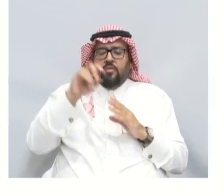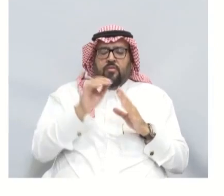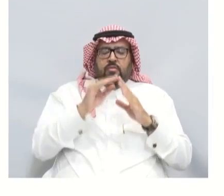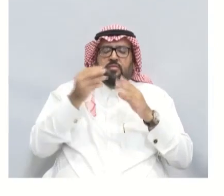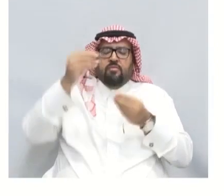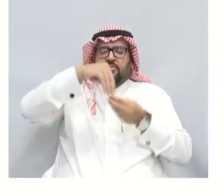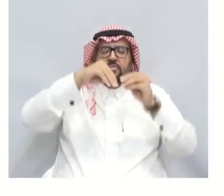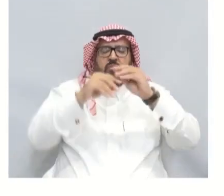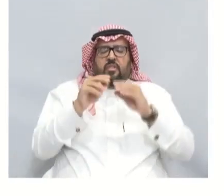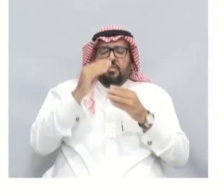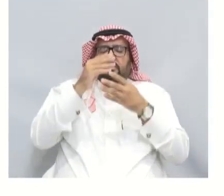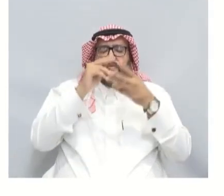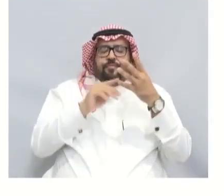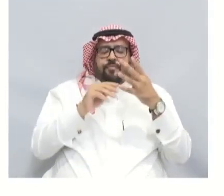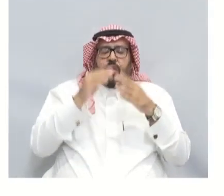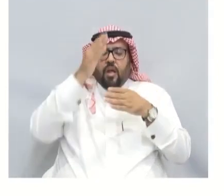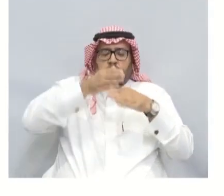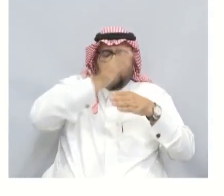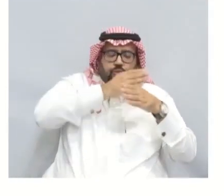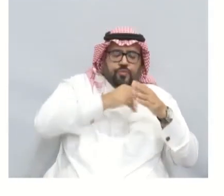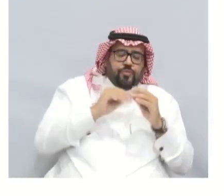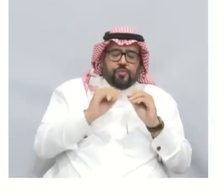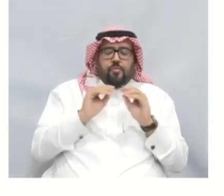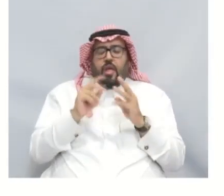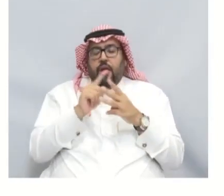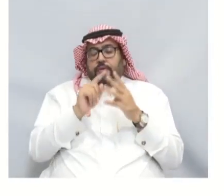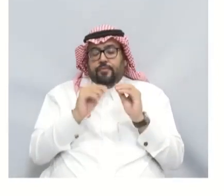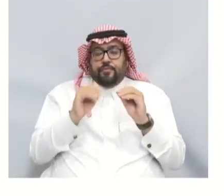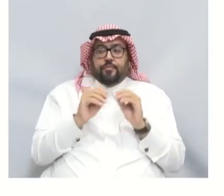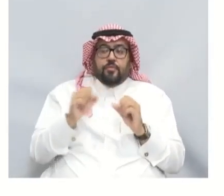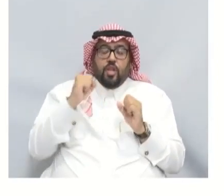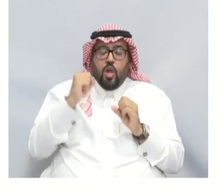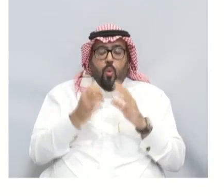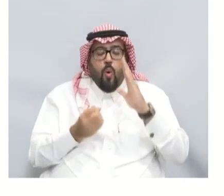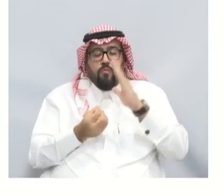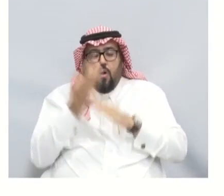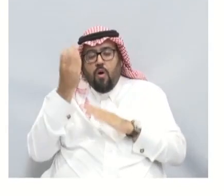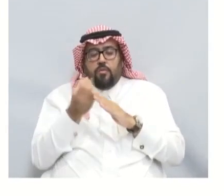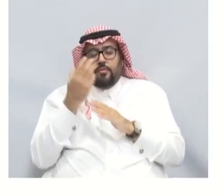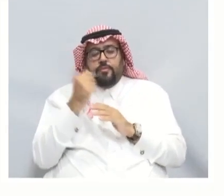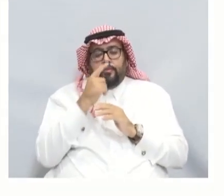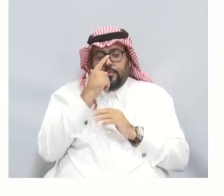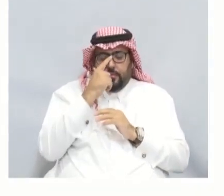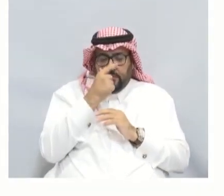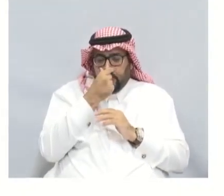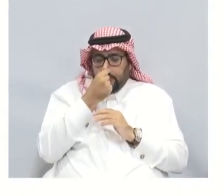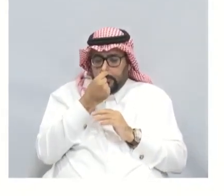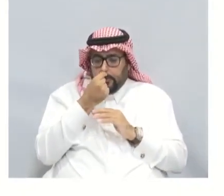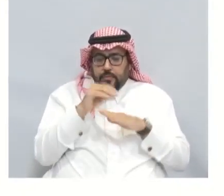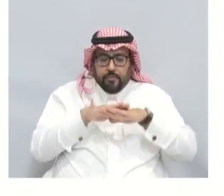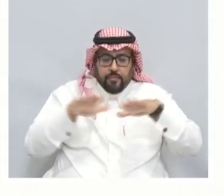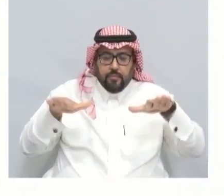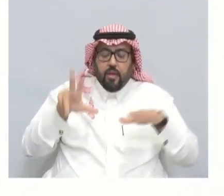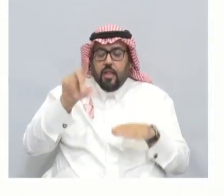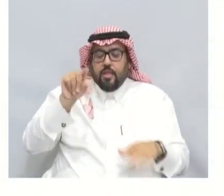وحددنا تصنيف لهذه البراكين على حسب ماذا؟ شدة ماذا؟ ثوران هذا البركان.